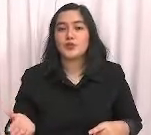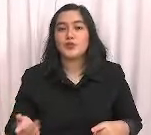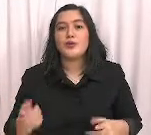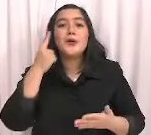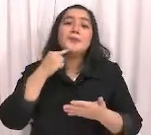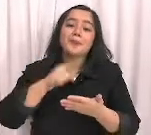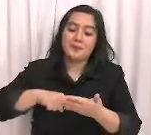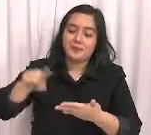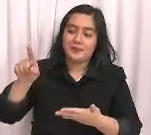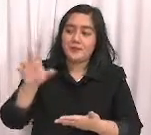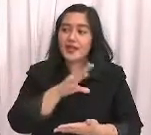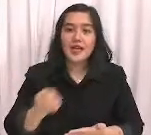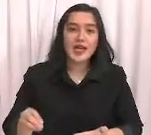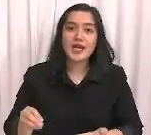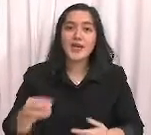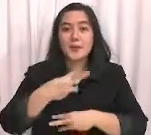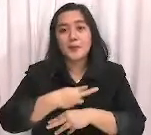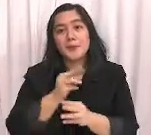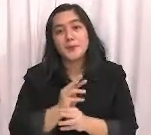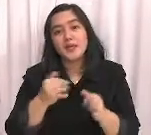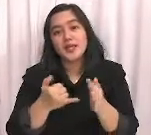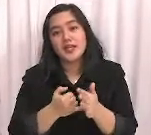makikita natin sa babaeng ito.